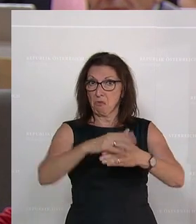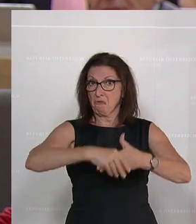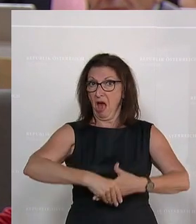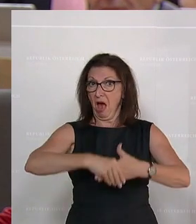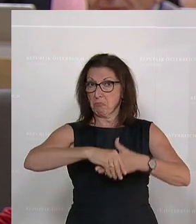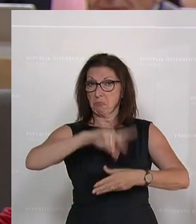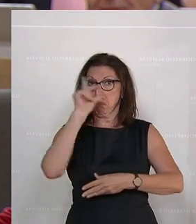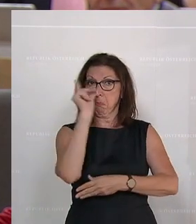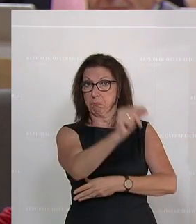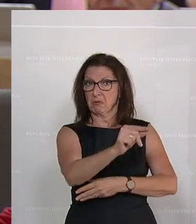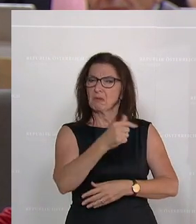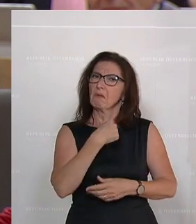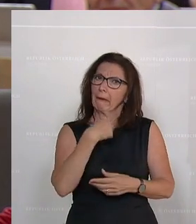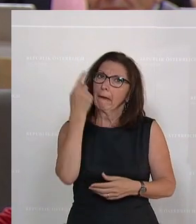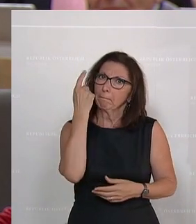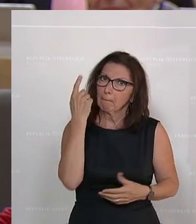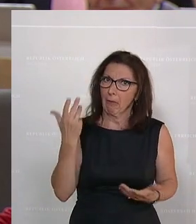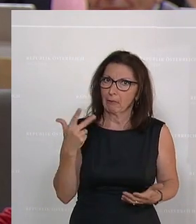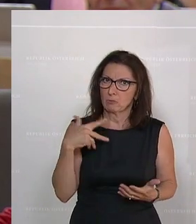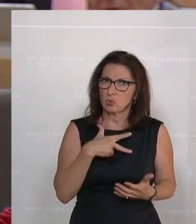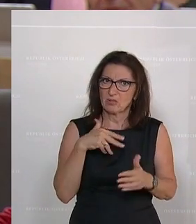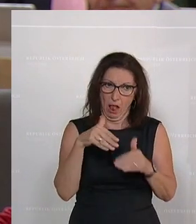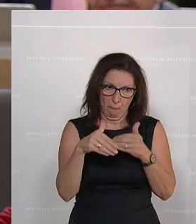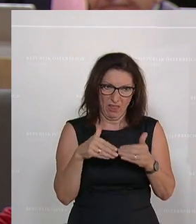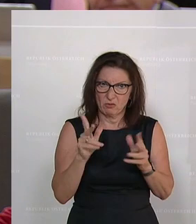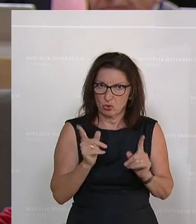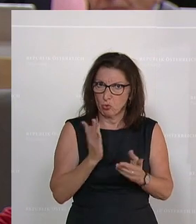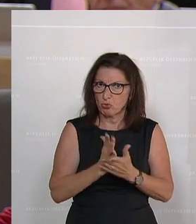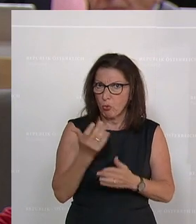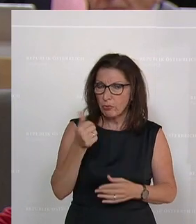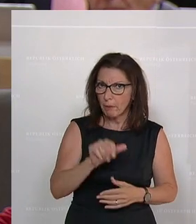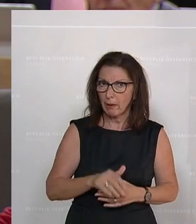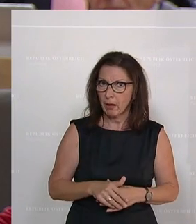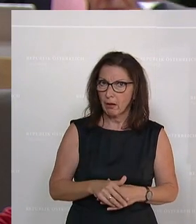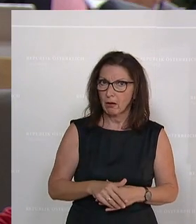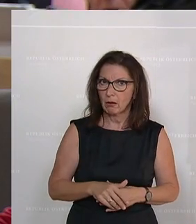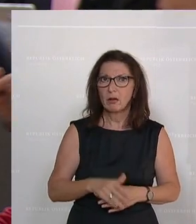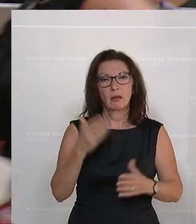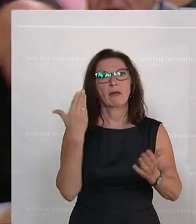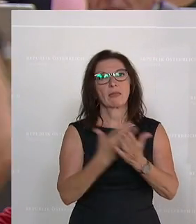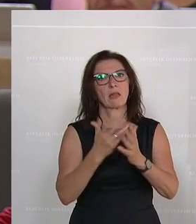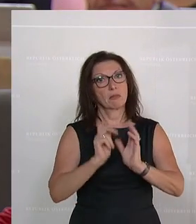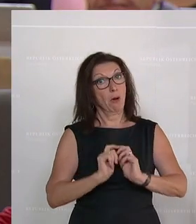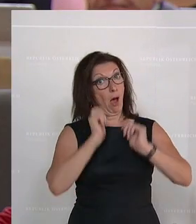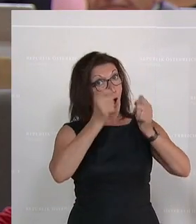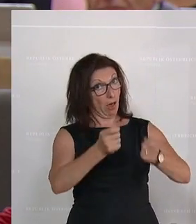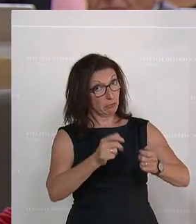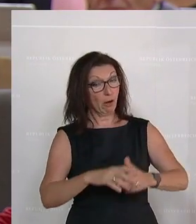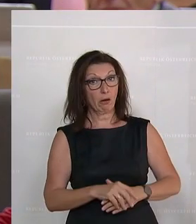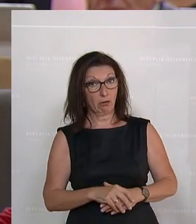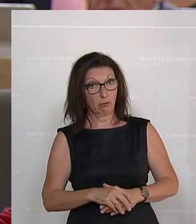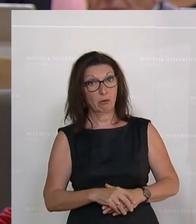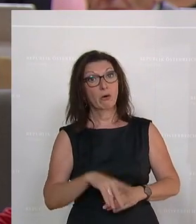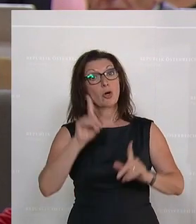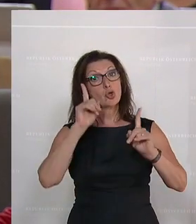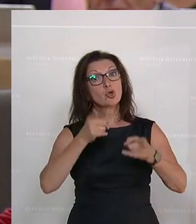schon dass der sozialminister dieser sitzung folgen sollte und werde daher einen antrag stellen nämlich auf abschaffung